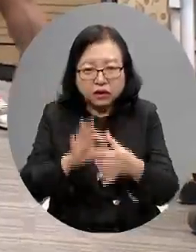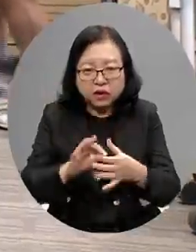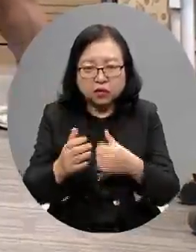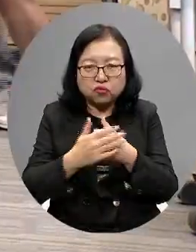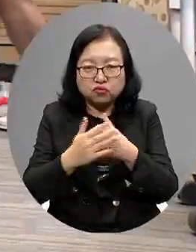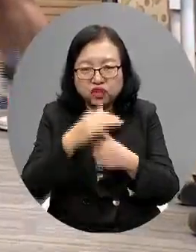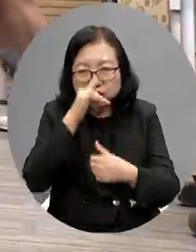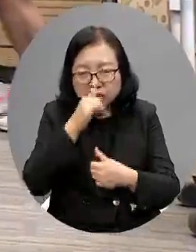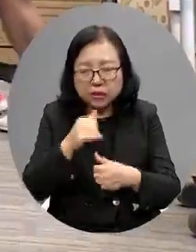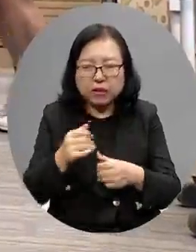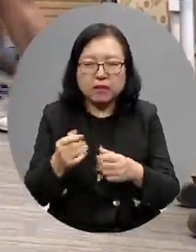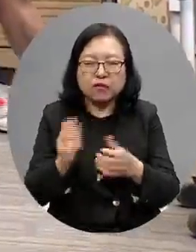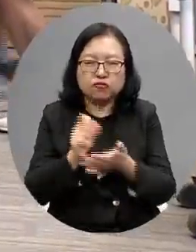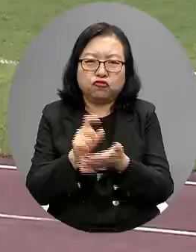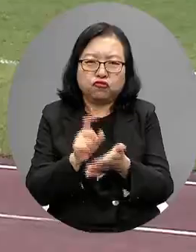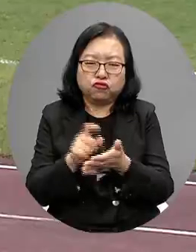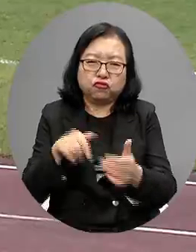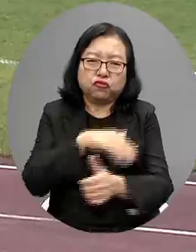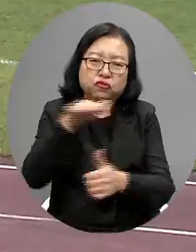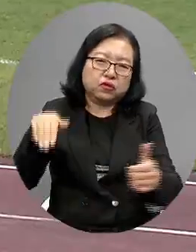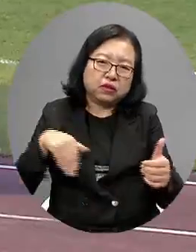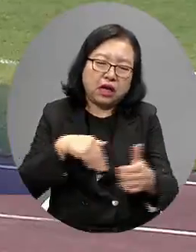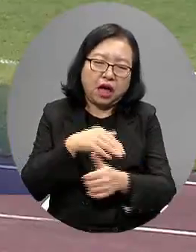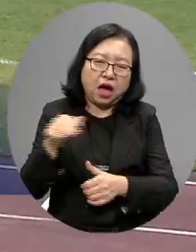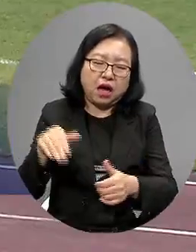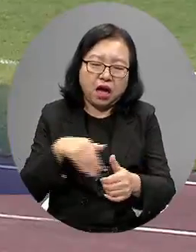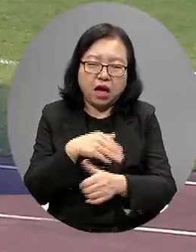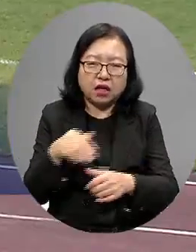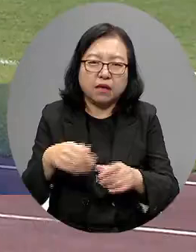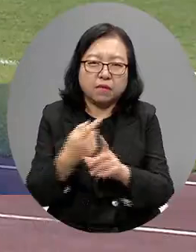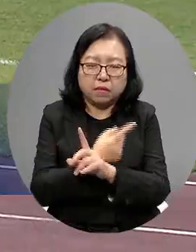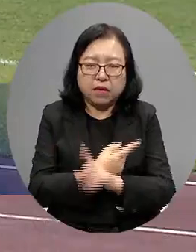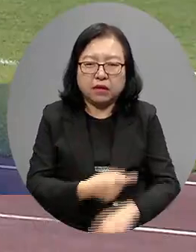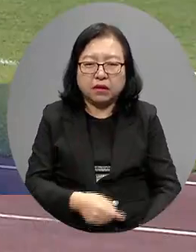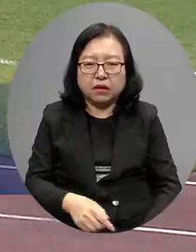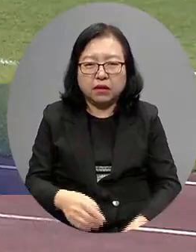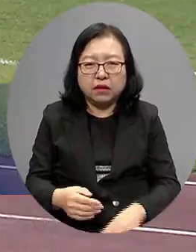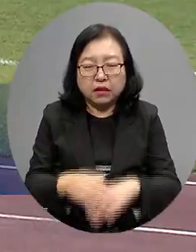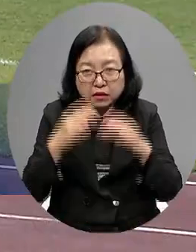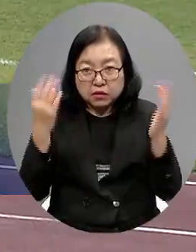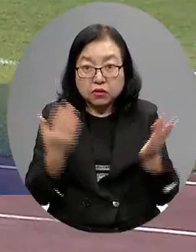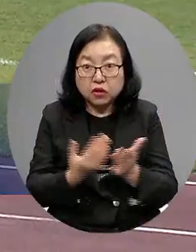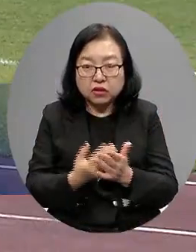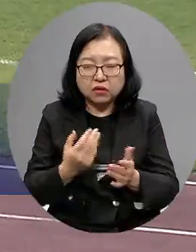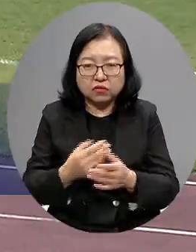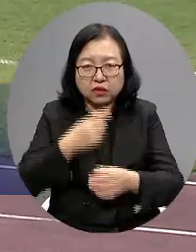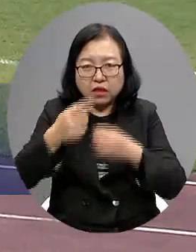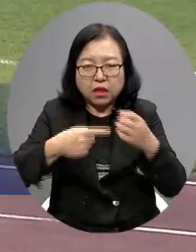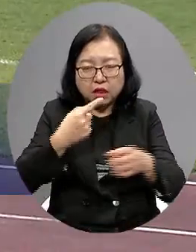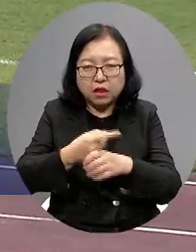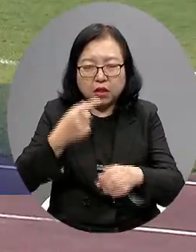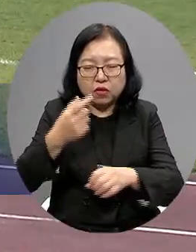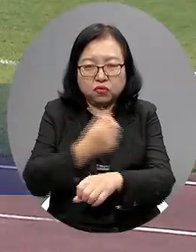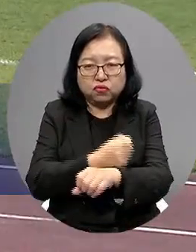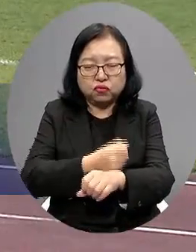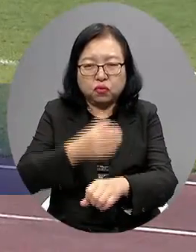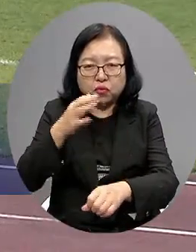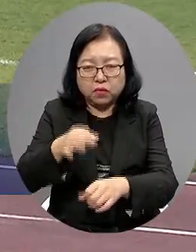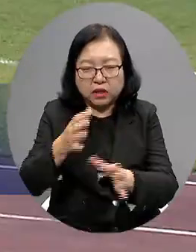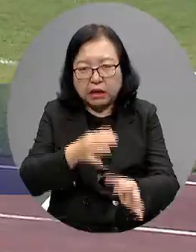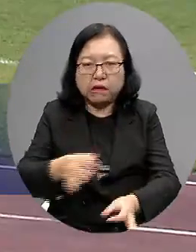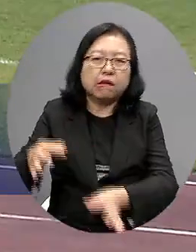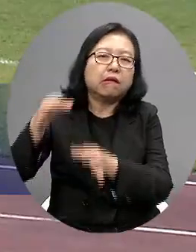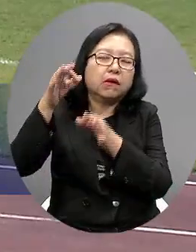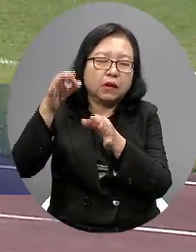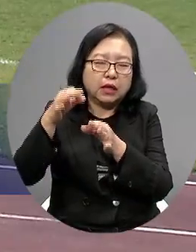달라졌다는 입장입니다 모든 선수 연봉이 어 급속도로 많이 올라가 있기 때문에 타